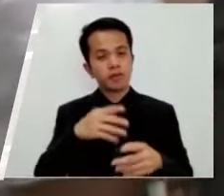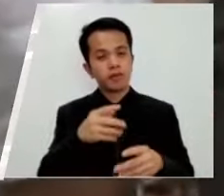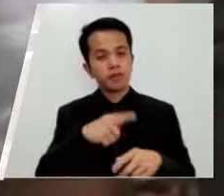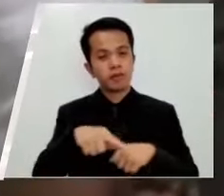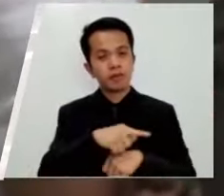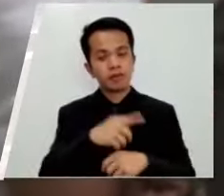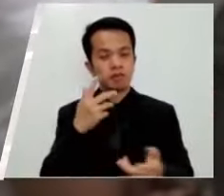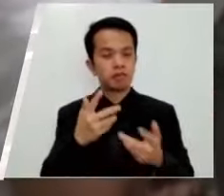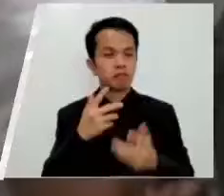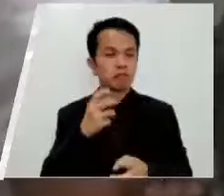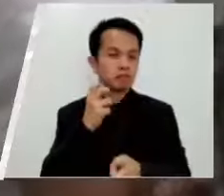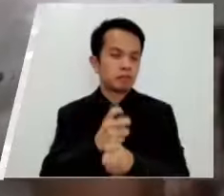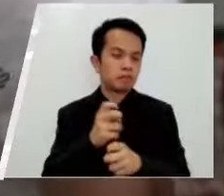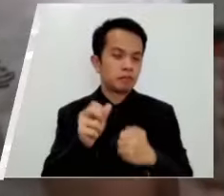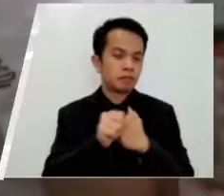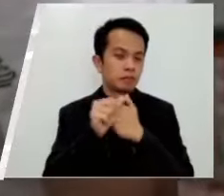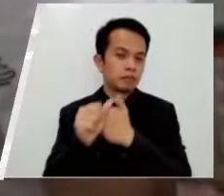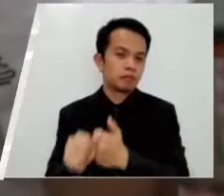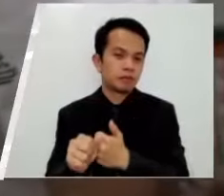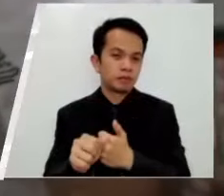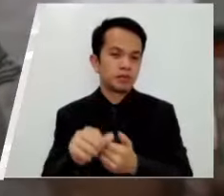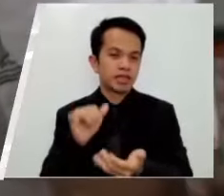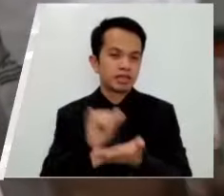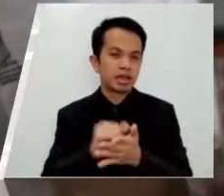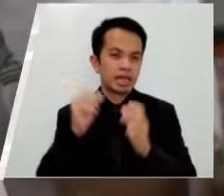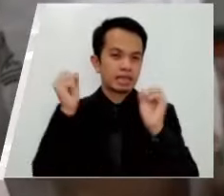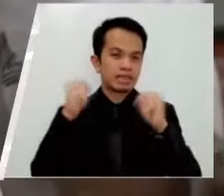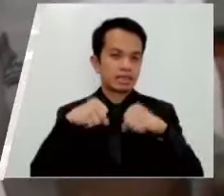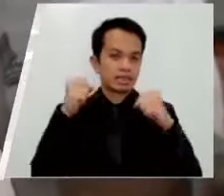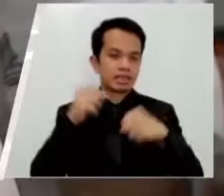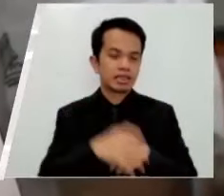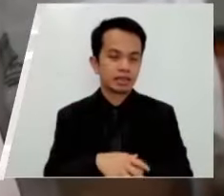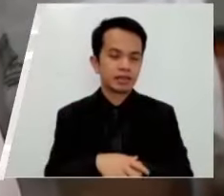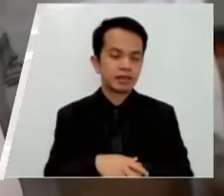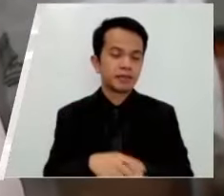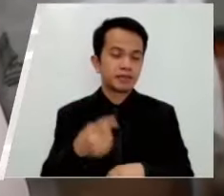mahirap siguro sundan yung ganyang klaseng agreement.